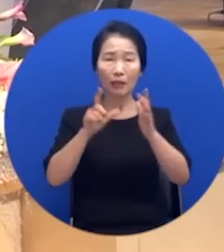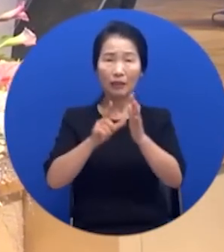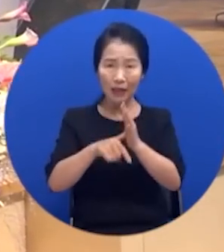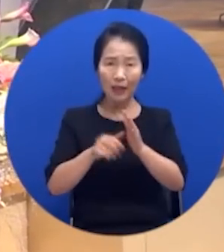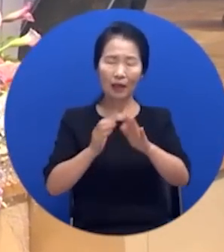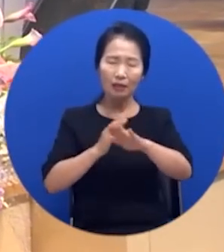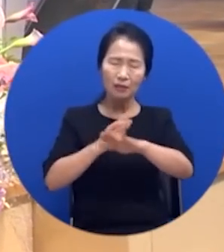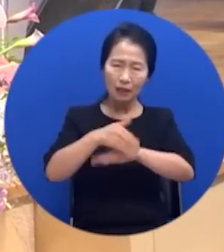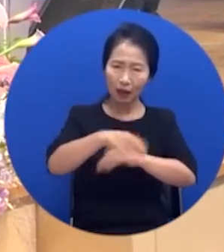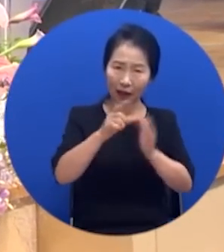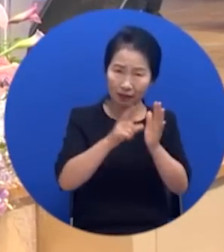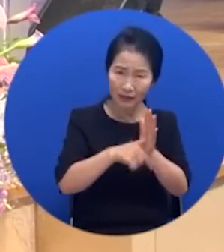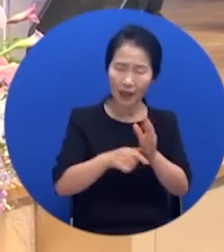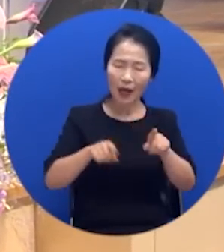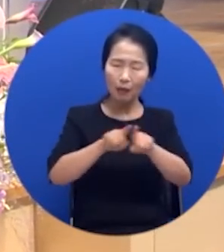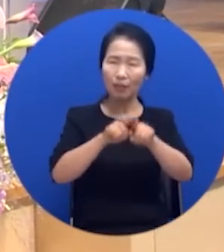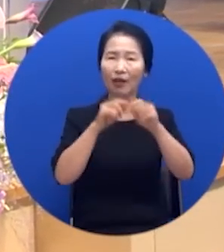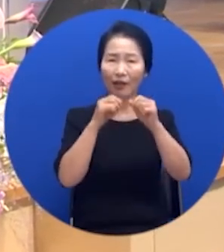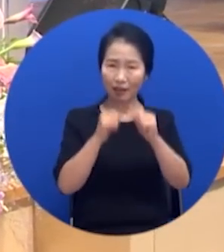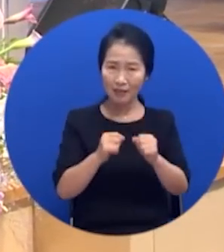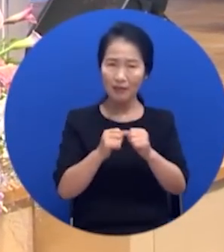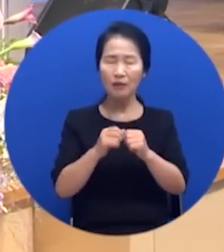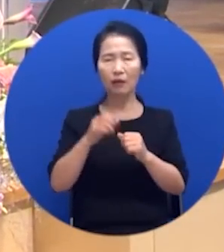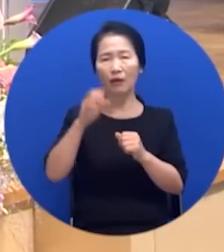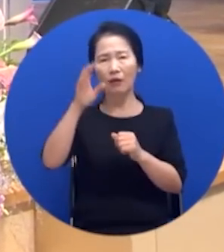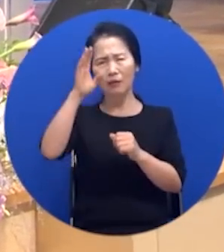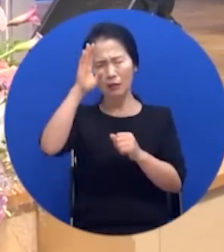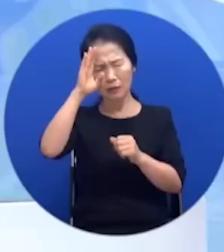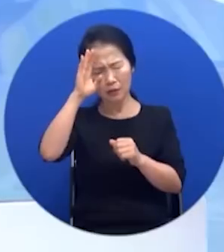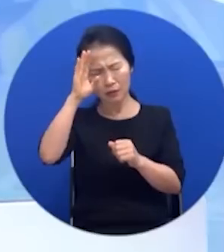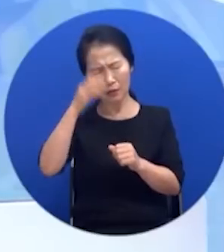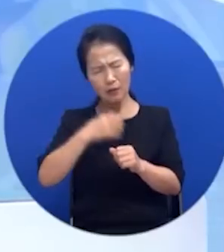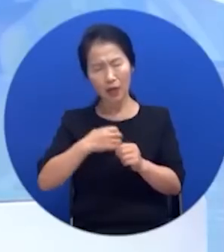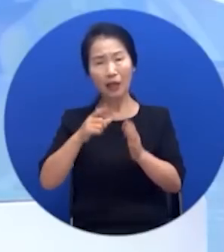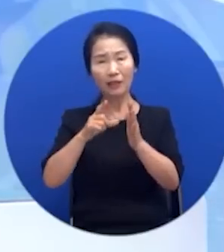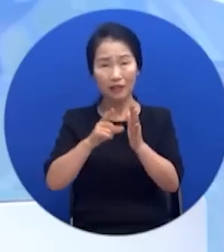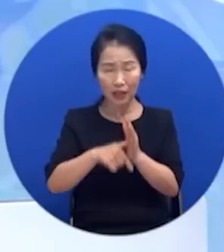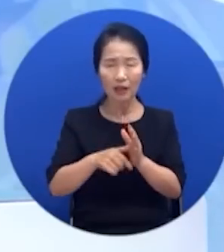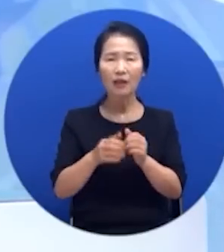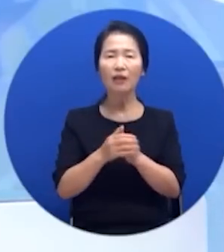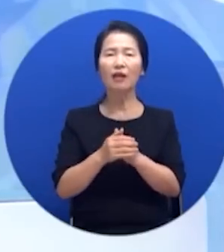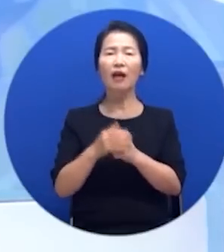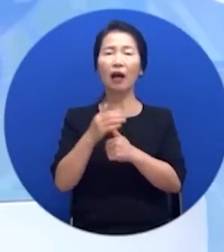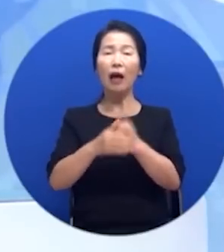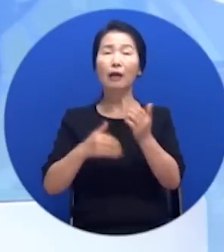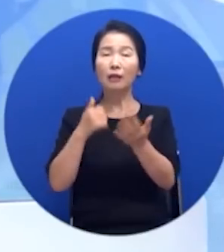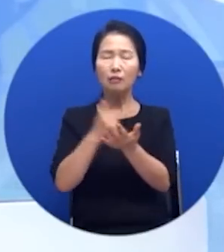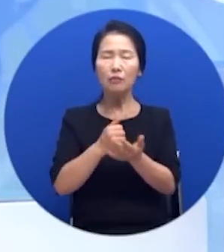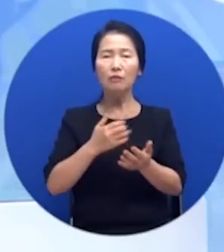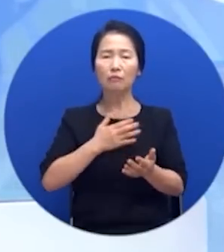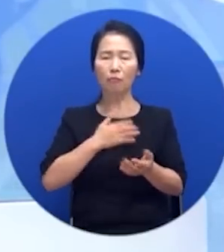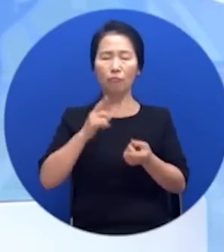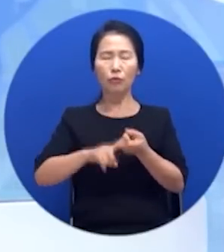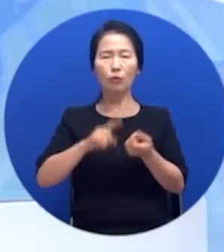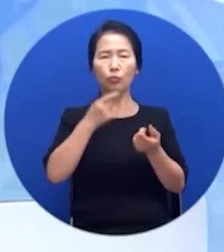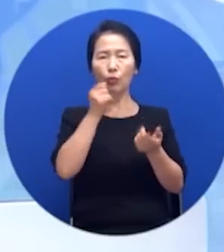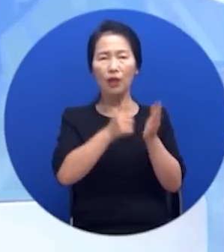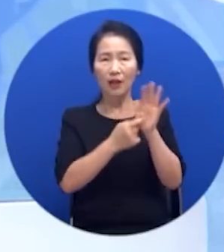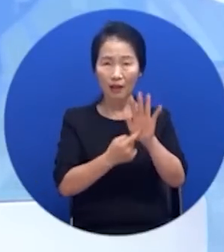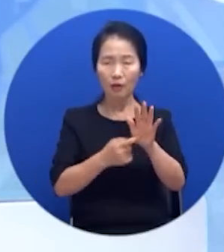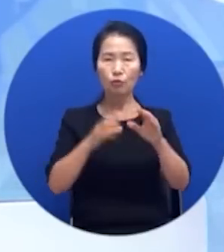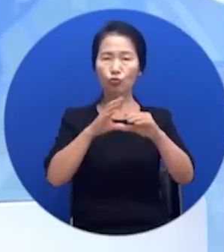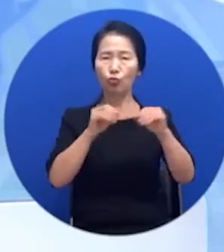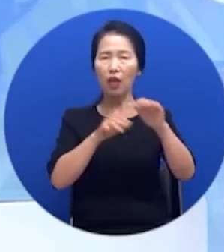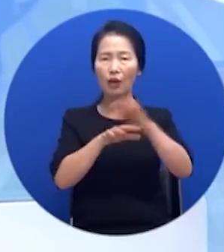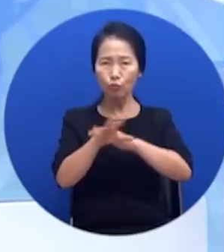함께 하셔서 그들이 질병 가운데 흐득일 때에 하나님이 그들에게 자신을 이렇게 소개하셨습니다. 출애굽기